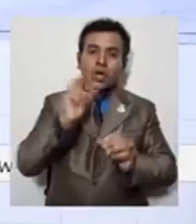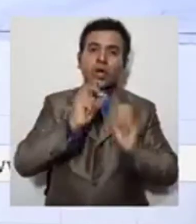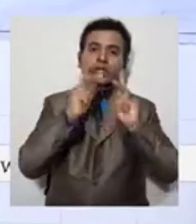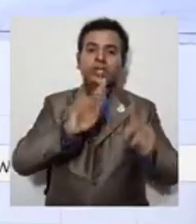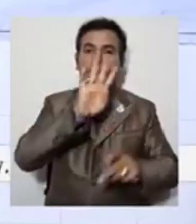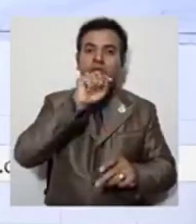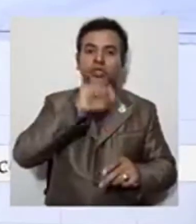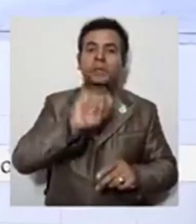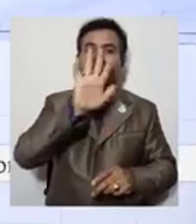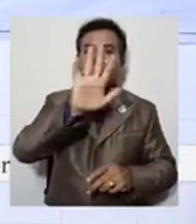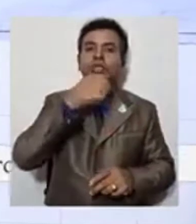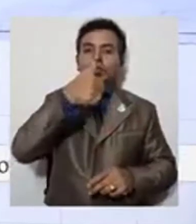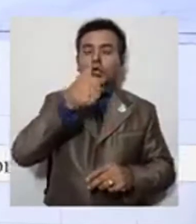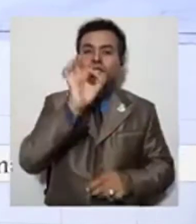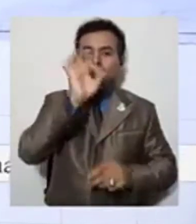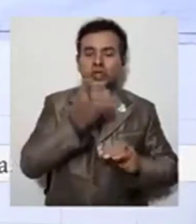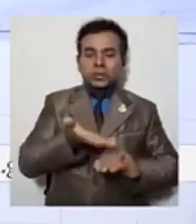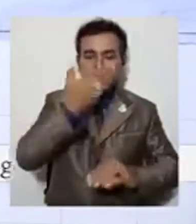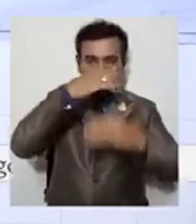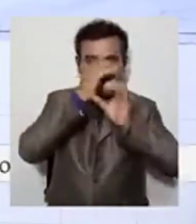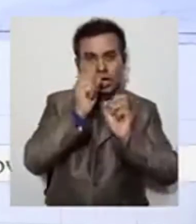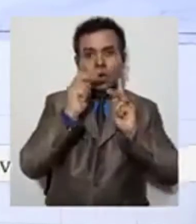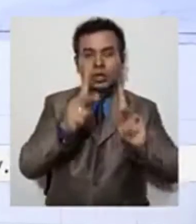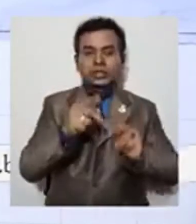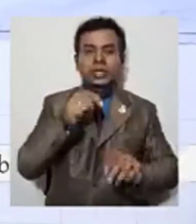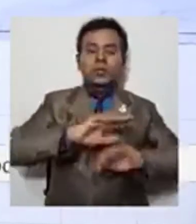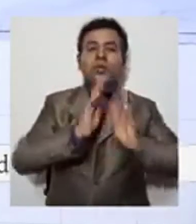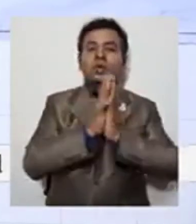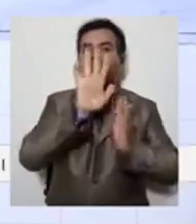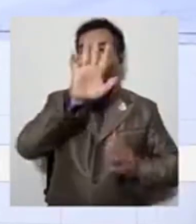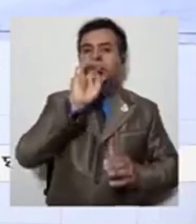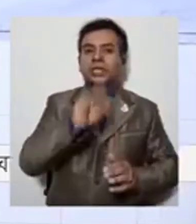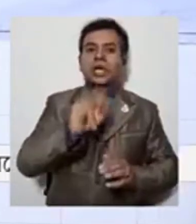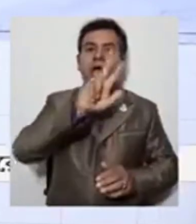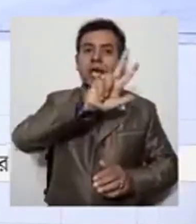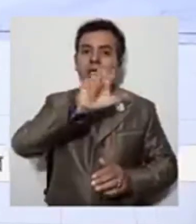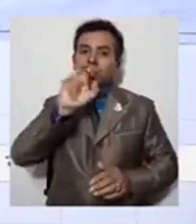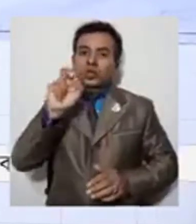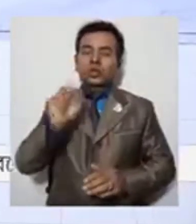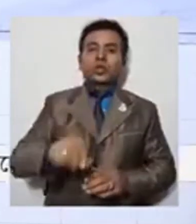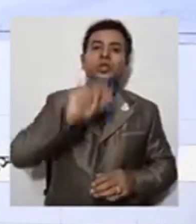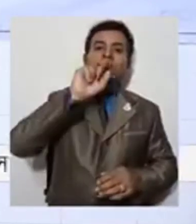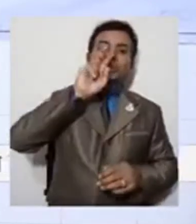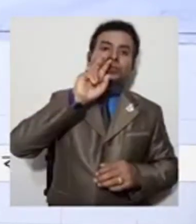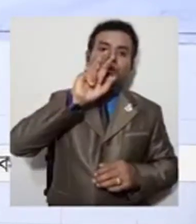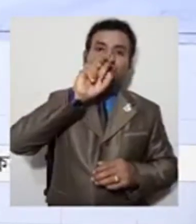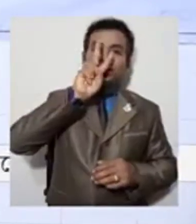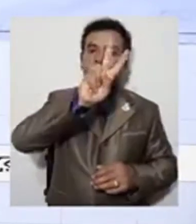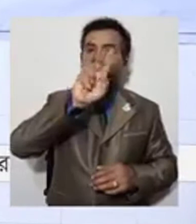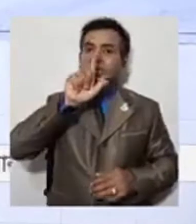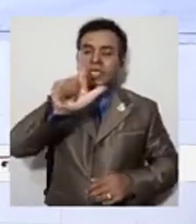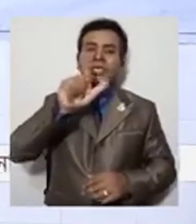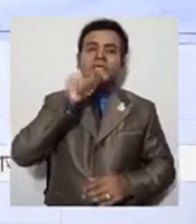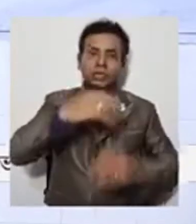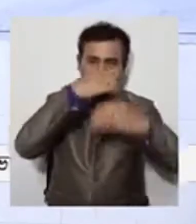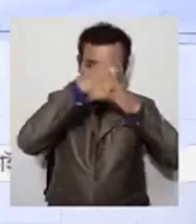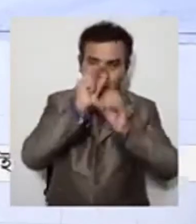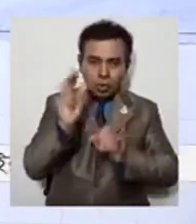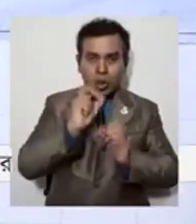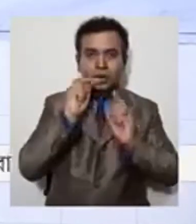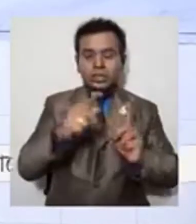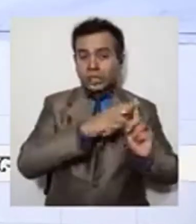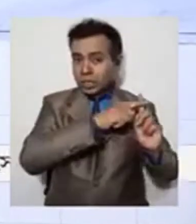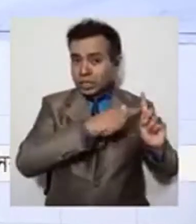6193টি এবং আমরা নমুনা পরীক্ষা করেছি 4.56 শতাংশ বেশি গত 24 ঘন্টার তুলনায় যার পরিমাণ হলো